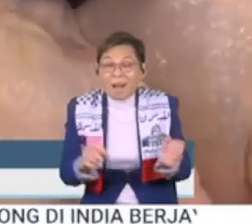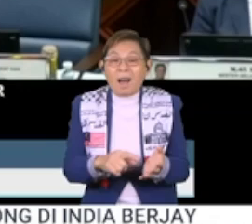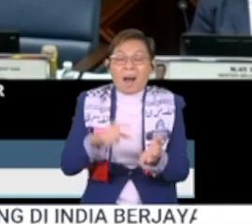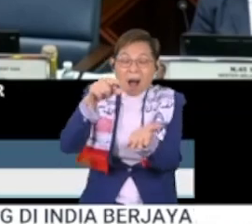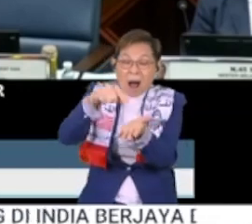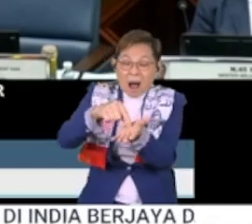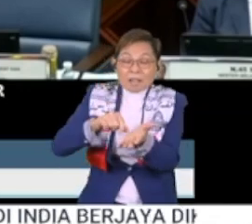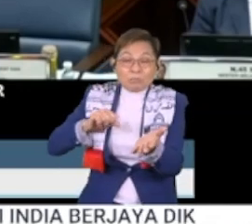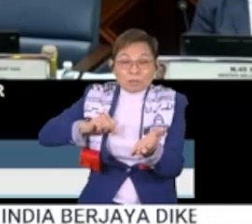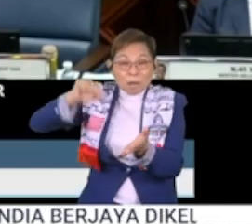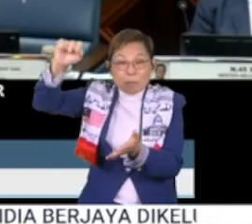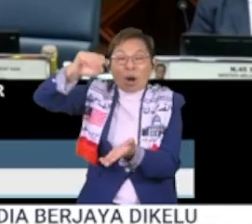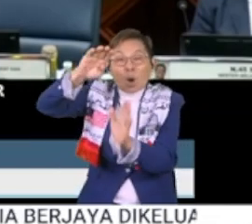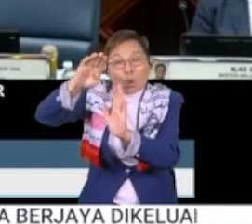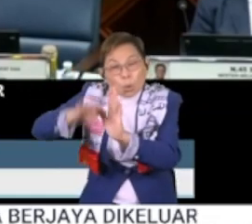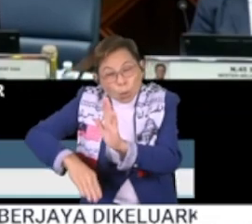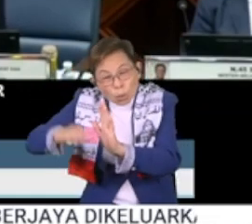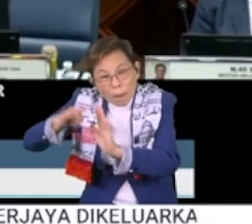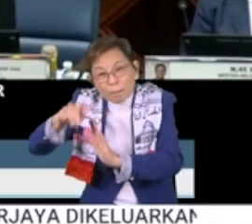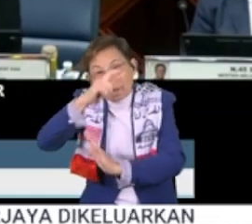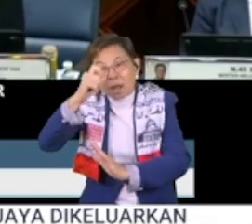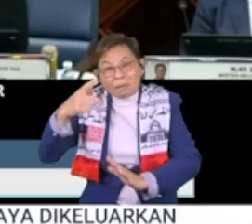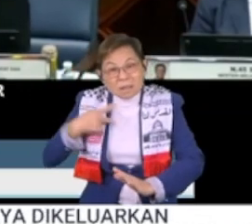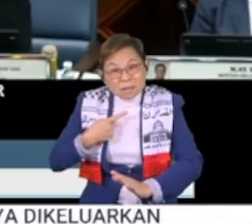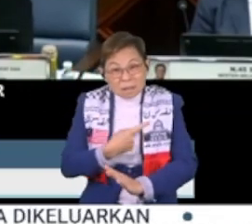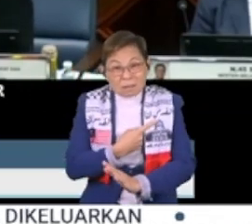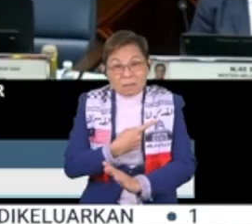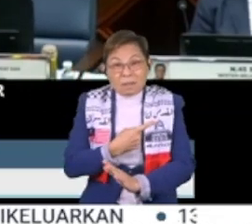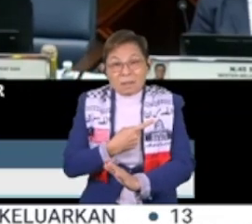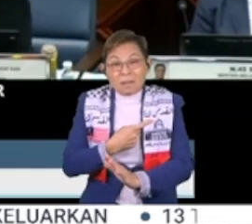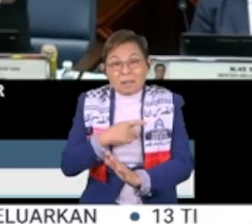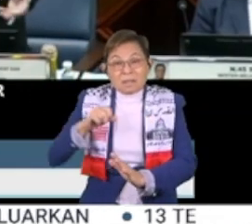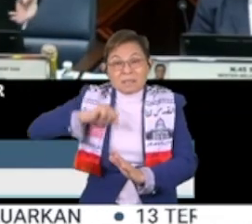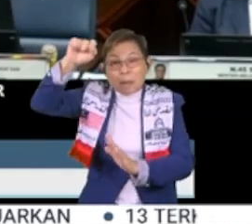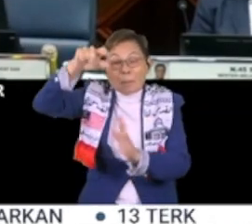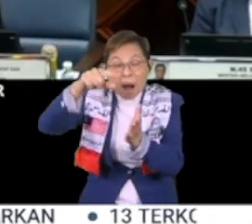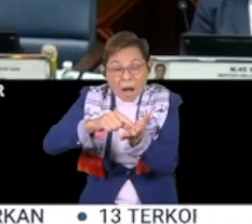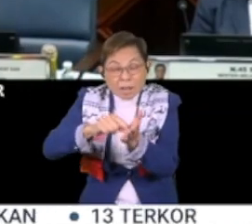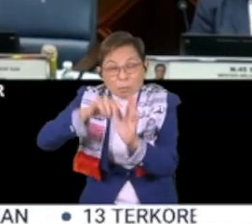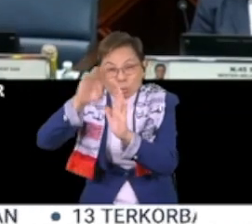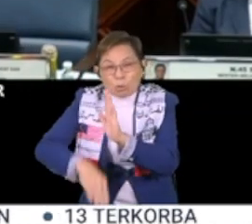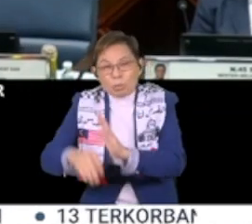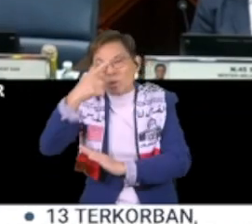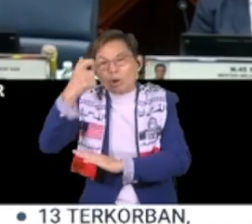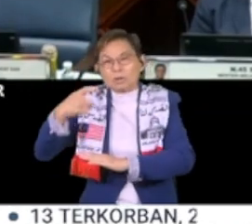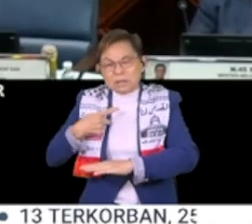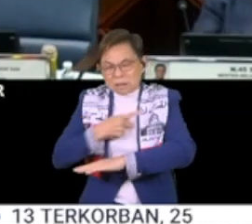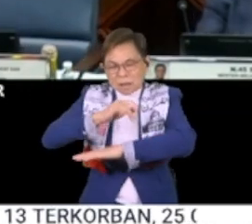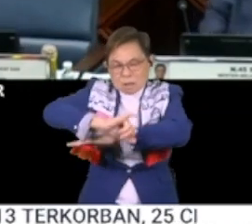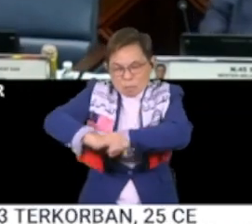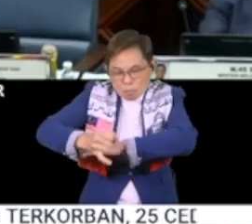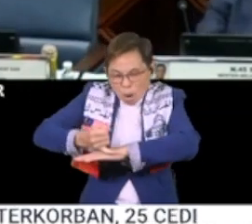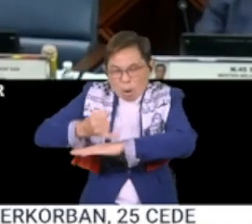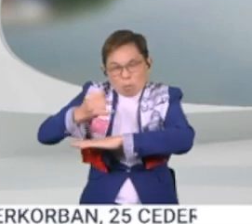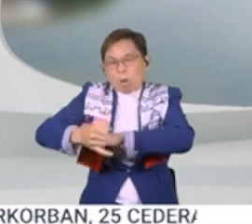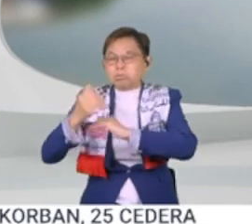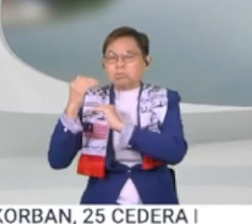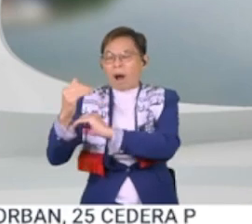Sabah ini kurang sedikit karena kita punyaengutan itu terhad di